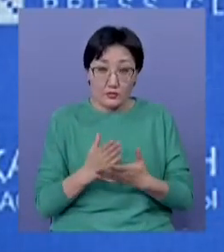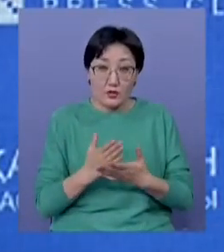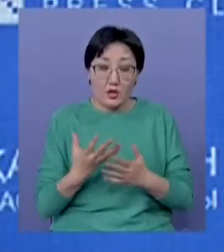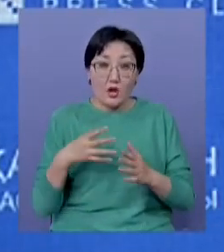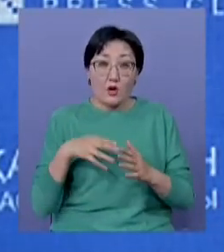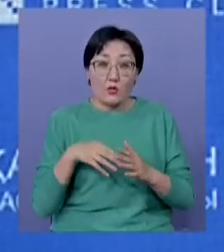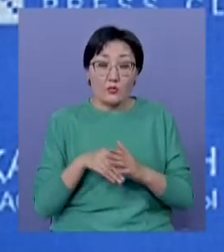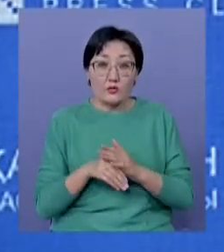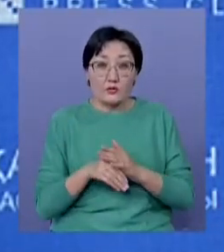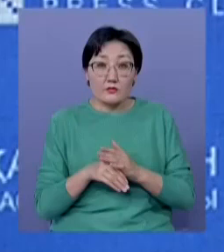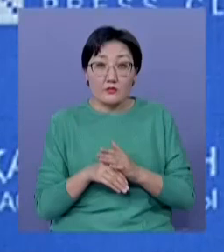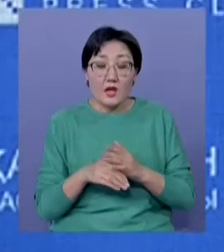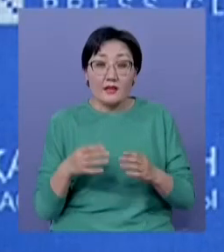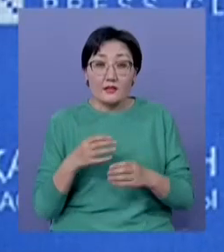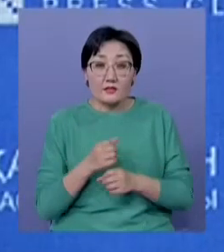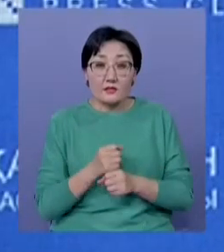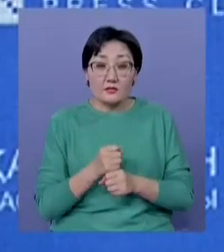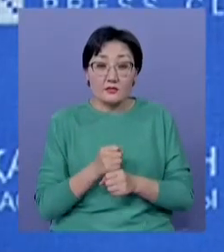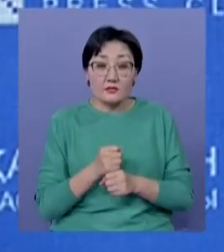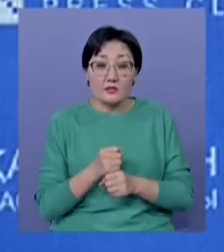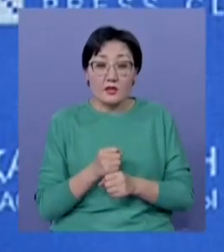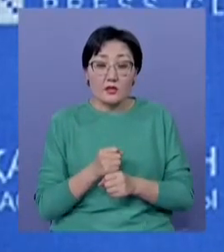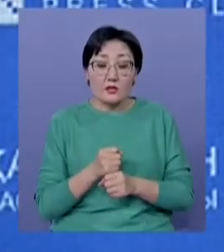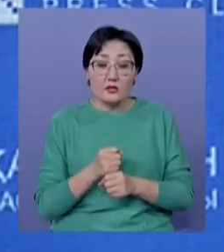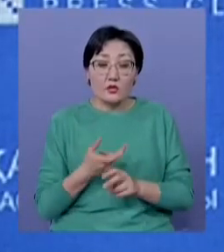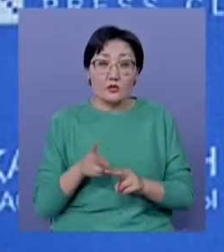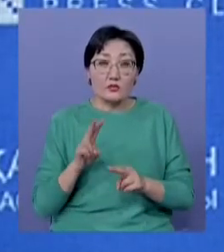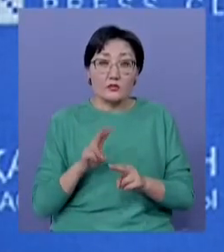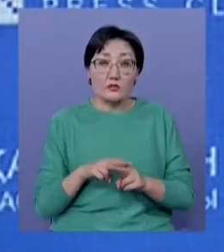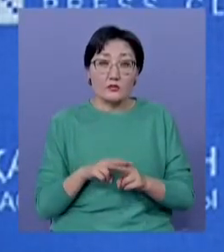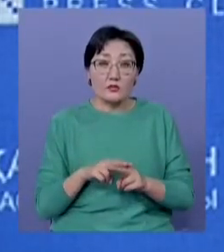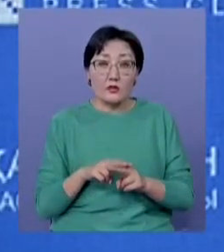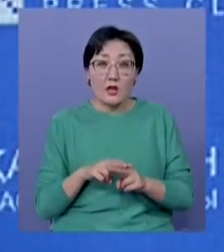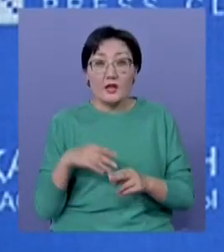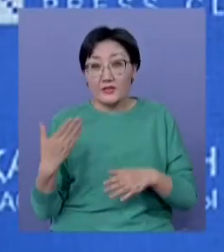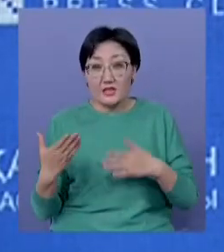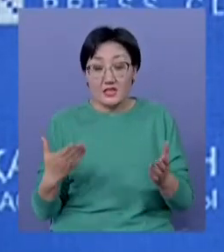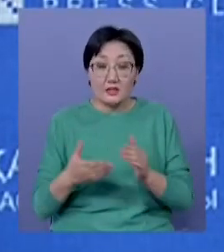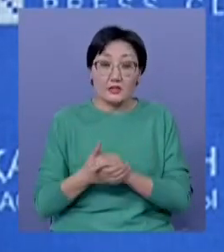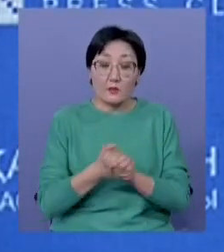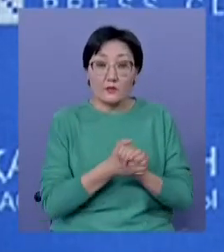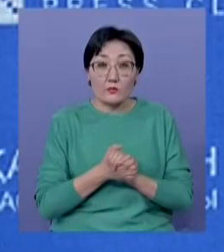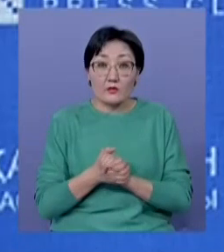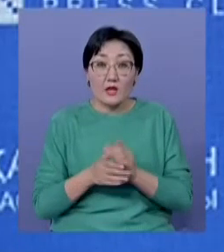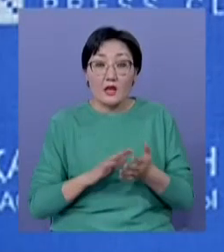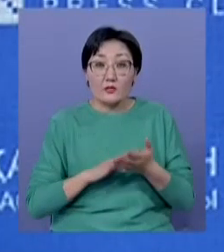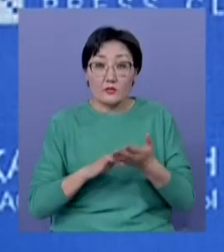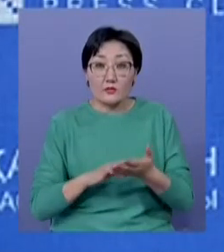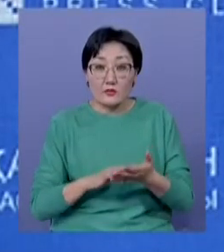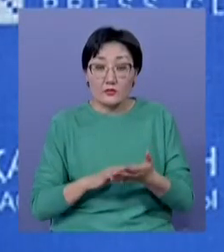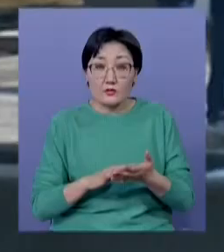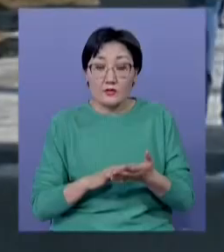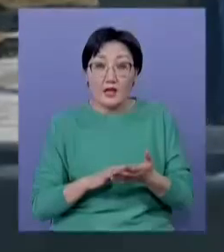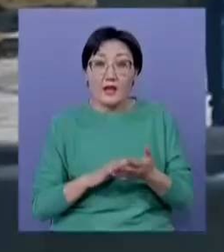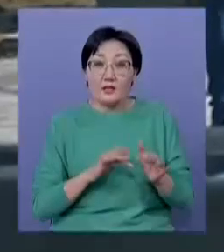Оның көбі жаңа іс қысқартылады. Іс қысқартылу деген сөз, ол екі жақ татуласады, арыз беріп, істі қараудан бас